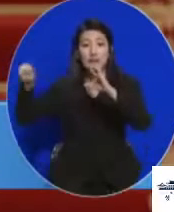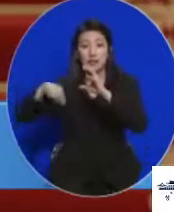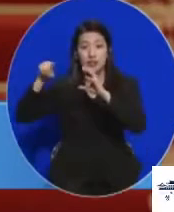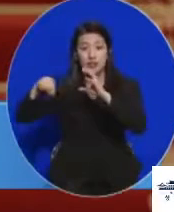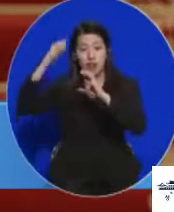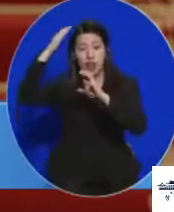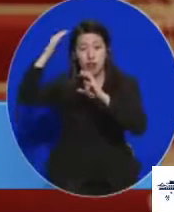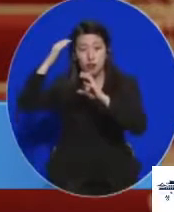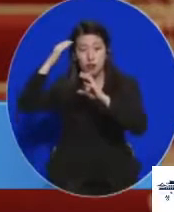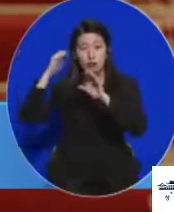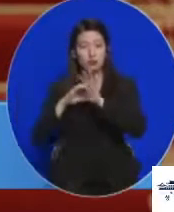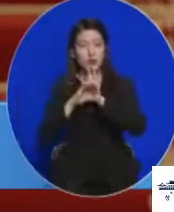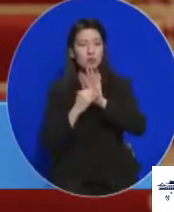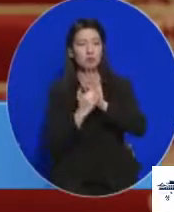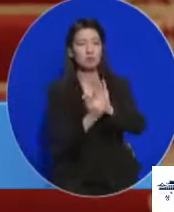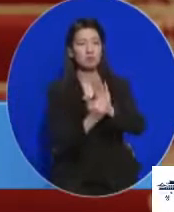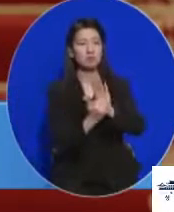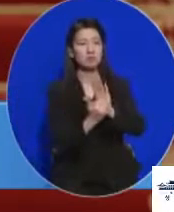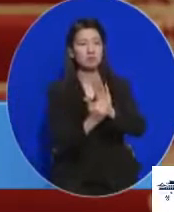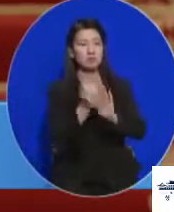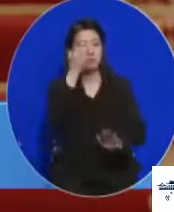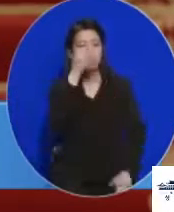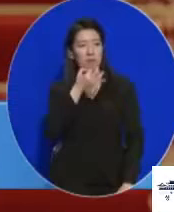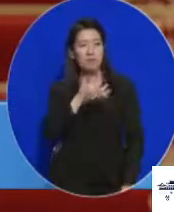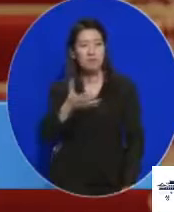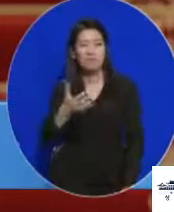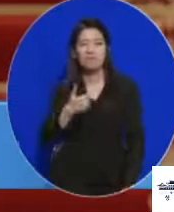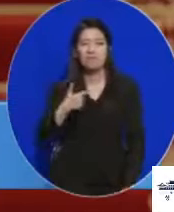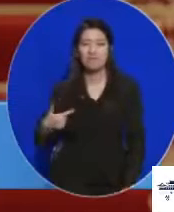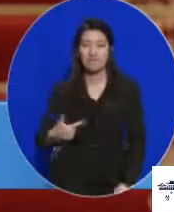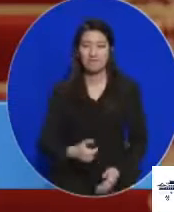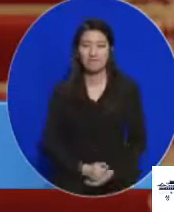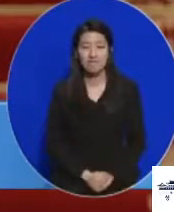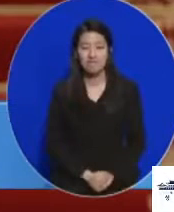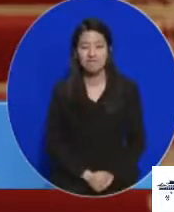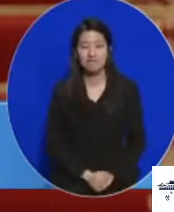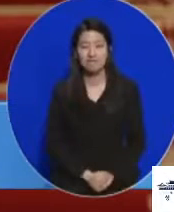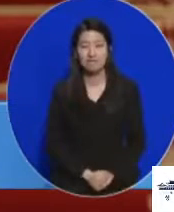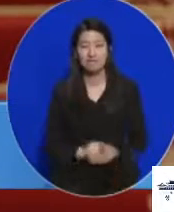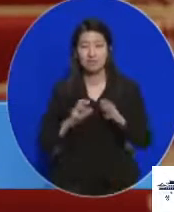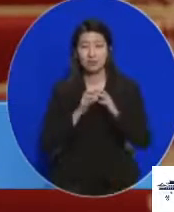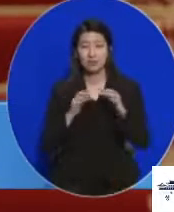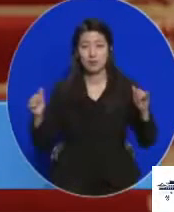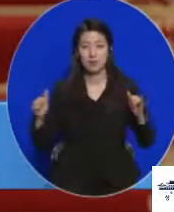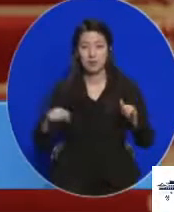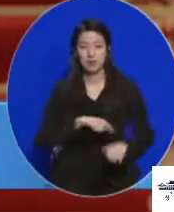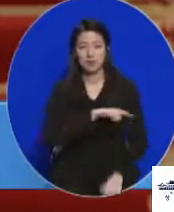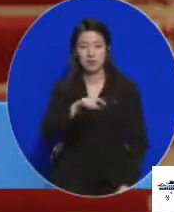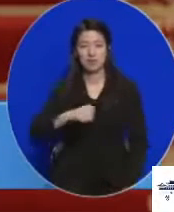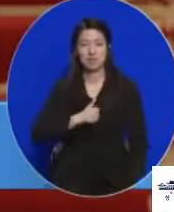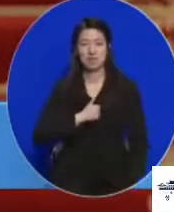국민들이 만들어낸 누구도 깎아 내릴 수 없는 소중한 성과입니다